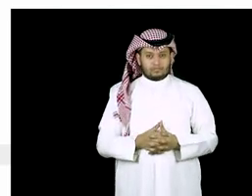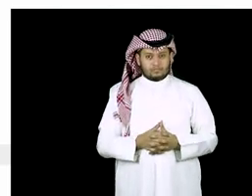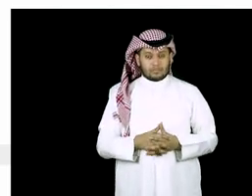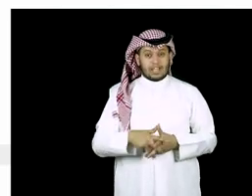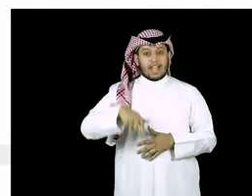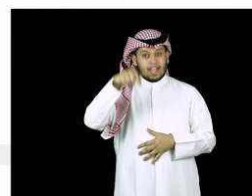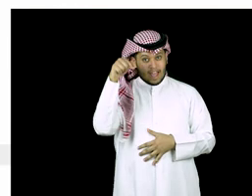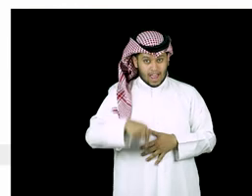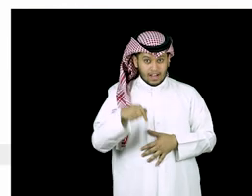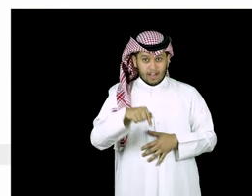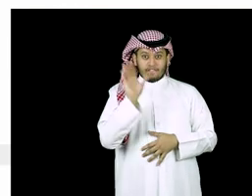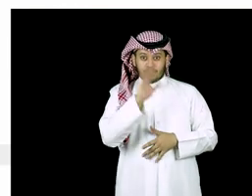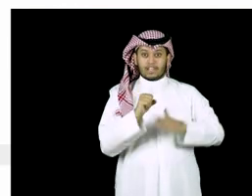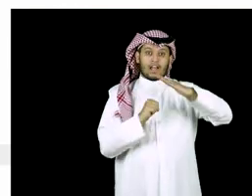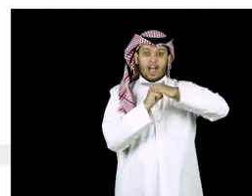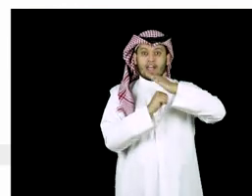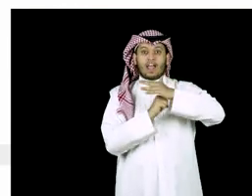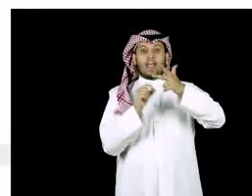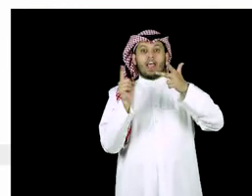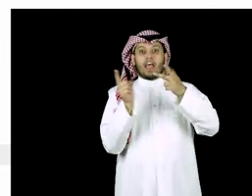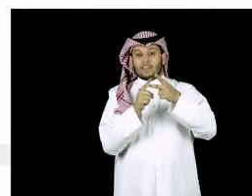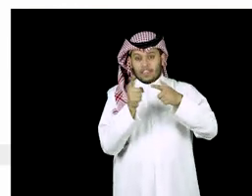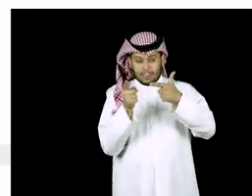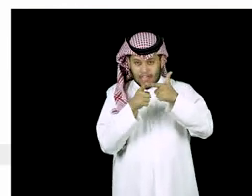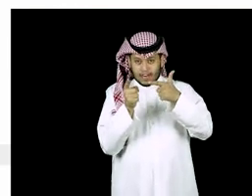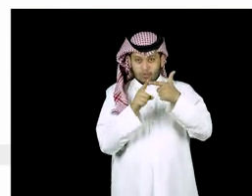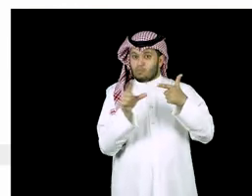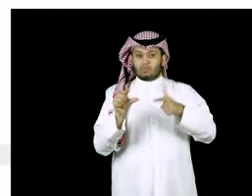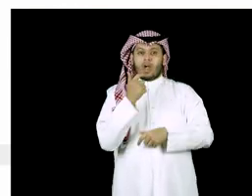نأتي الآن إلى القاعدة الثانية وهي العدل.